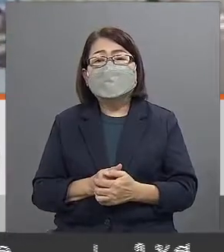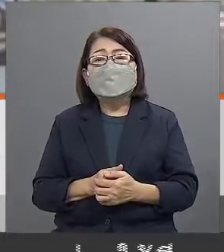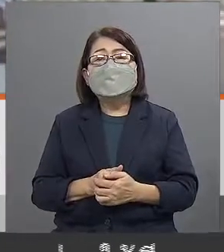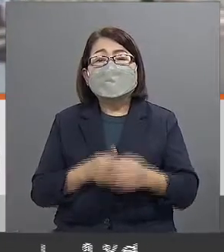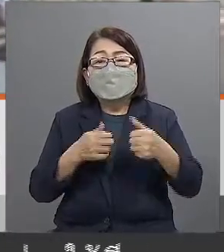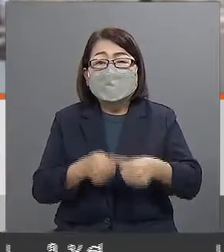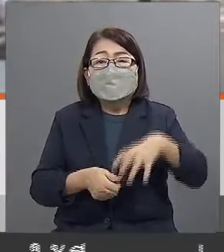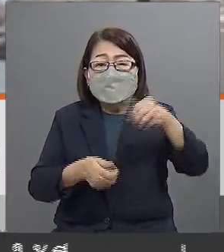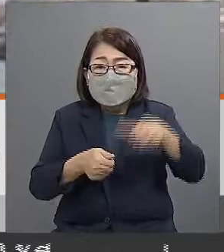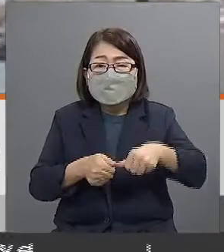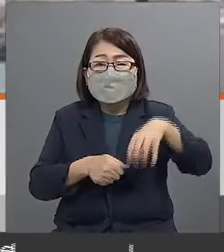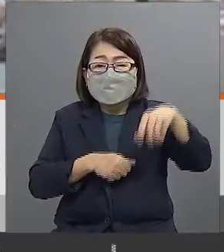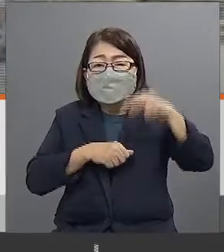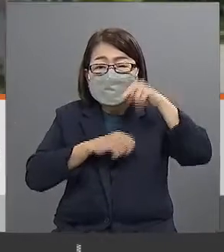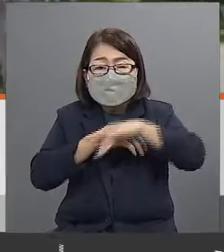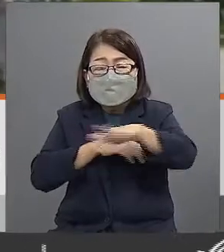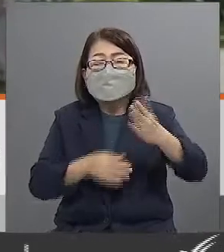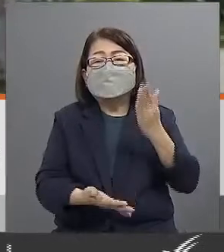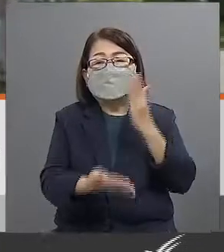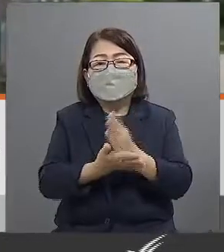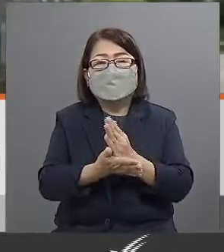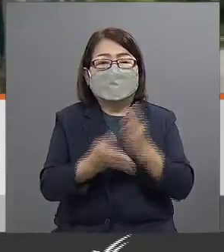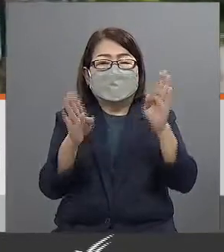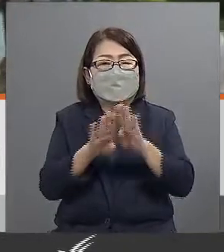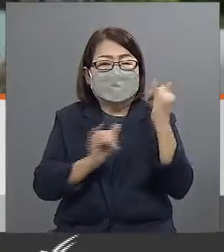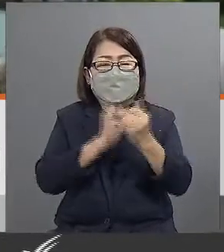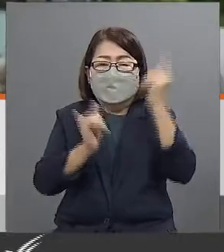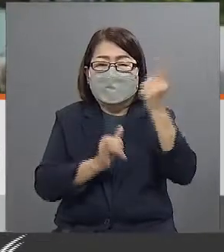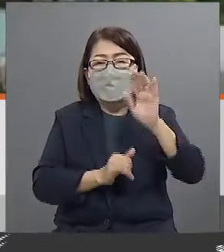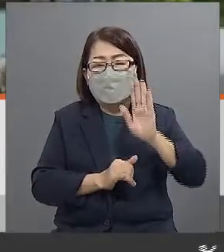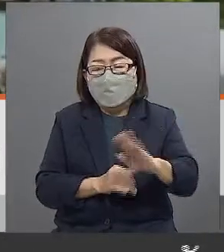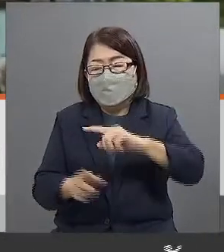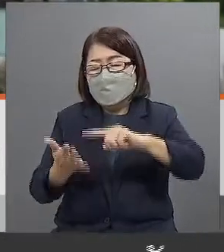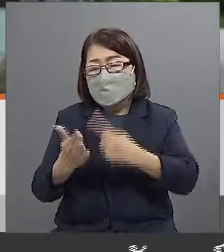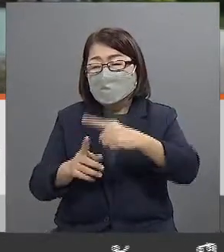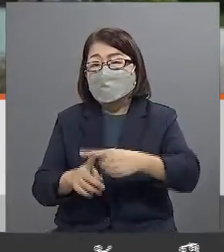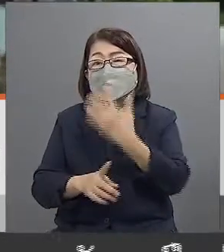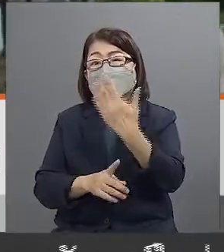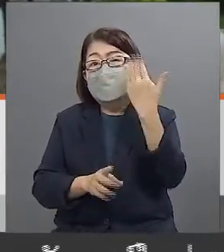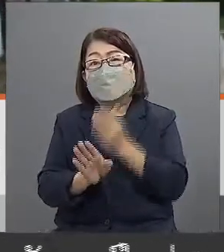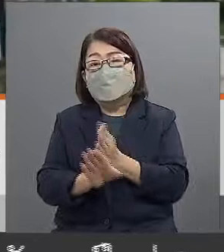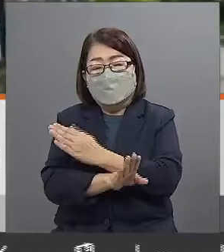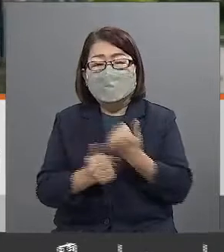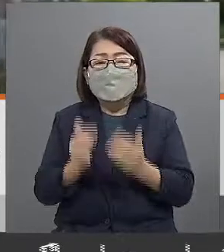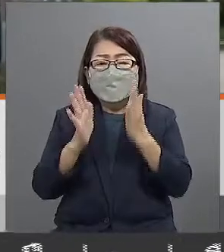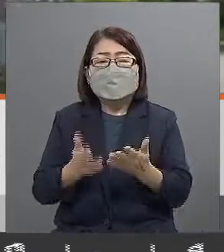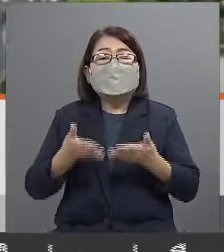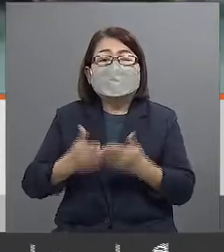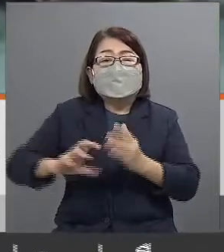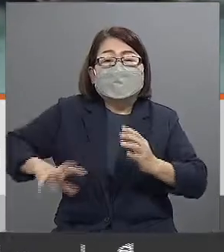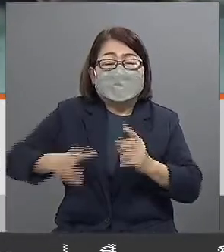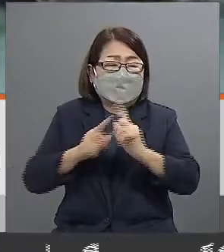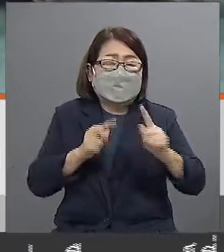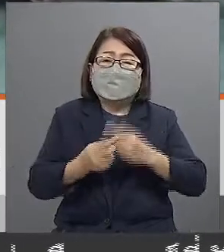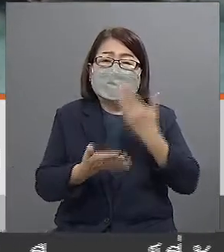ประกาศปิดแหล่งท่องเที่ยวทางทะเลตั้งแต่เดือนพ.ค.ที่ผ่านมาทำให้คนขับเรือไม่มีรายได้ส่วนที่